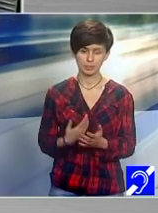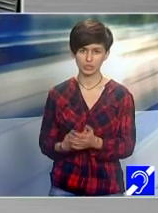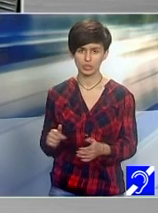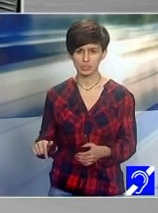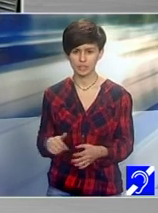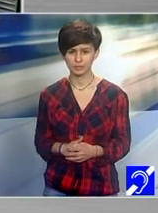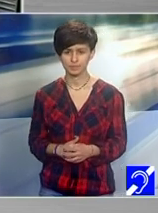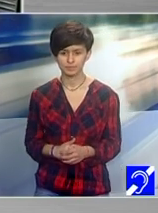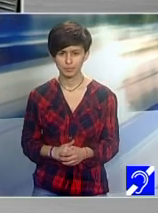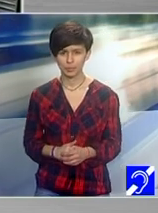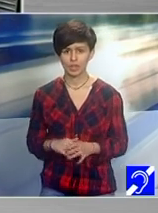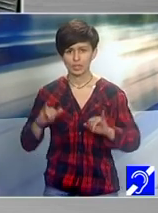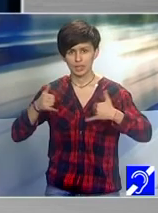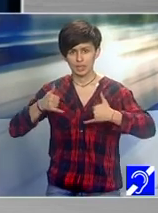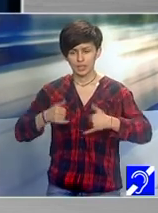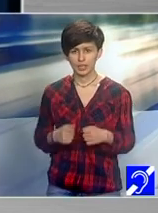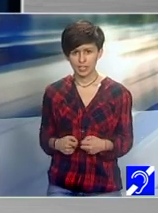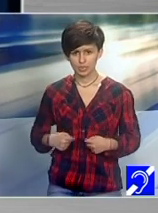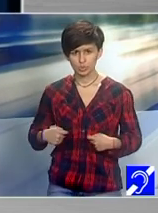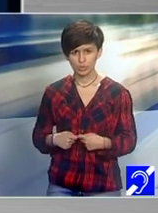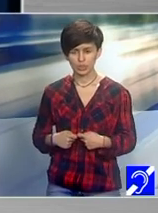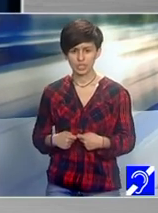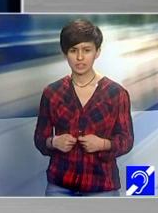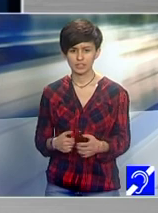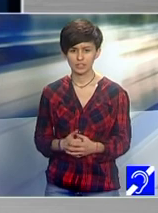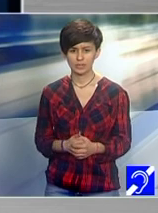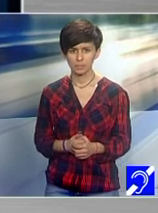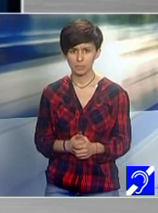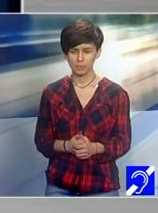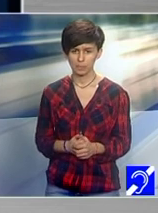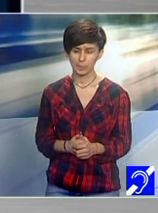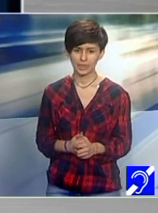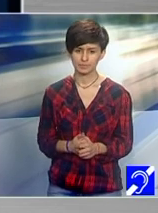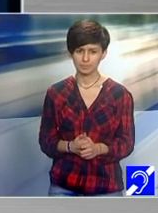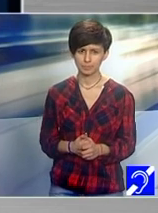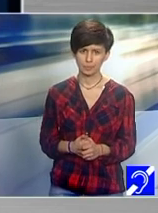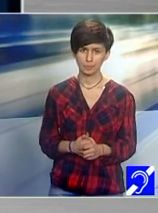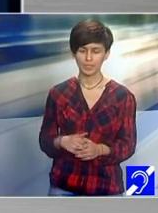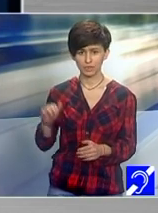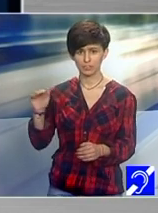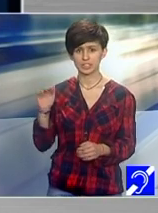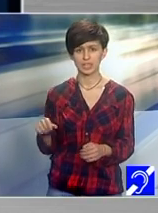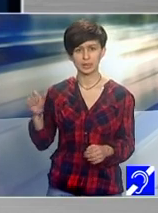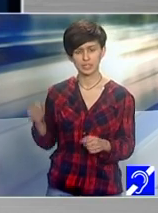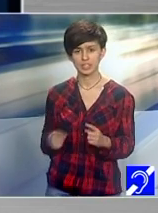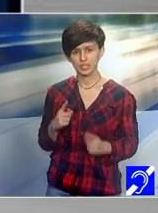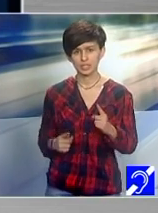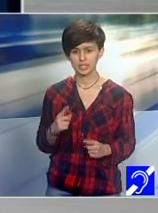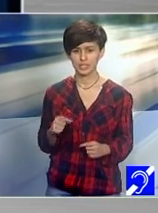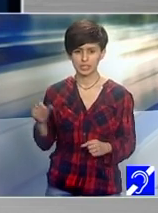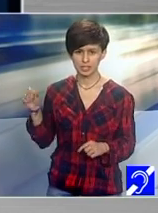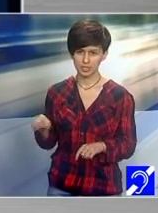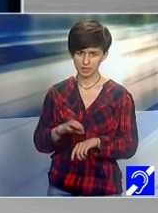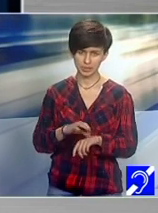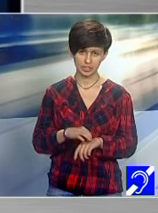Acolo, la cazul colectiv, ce aș putea să spun este că medicii au fost întrebați dacă sunt ei pregătiți. Eu, ca medic, știu ce am de făcut. Eu știu că sunt pregătit. Însă